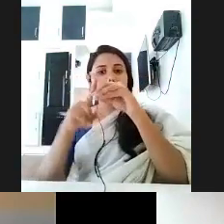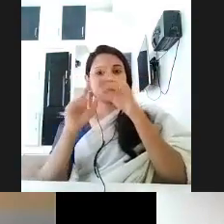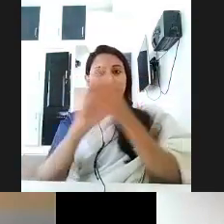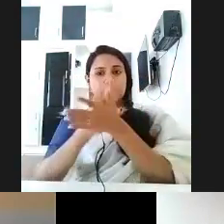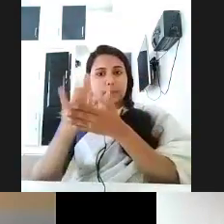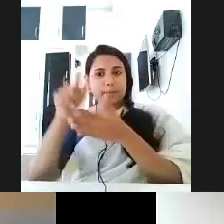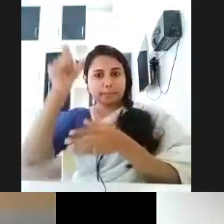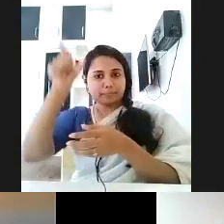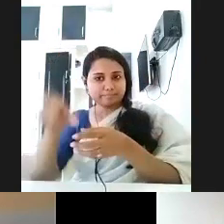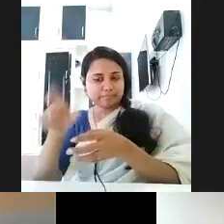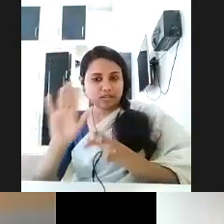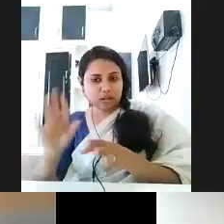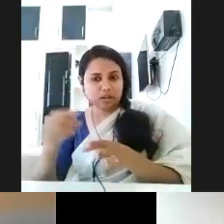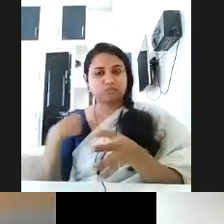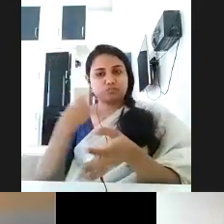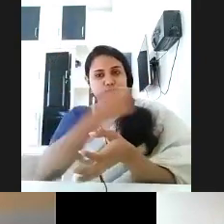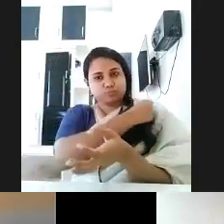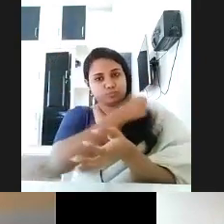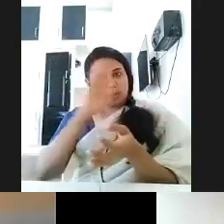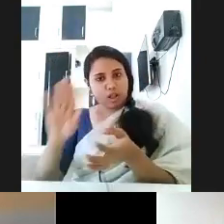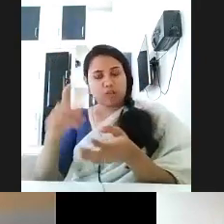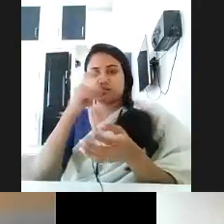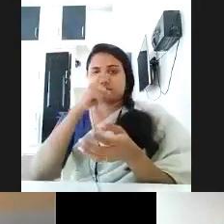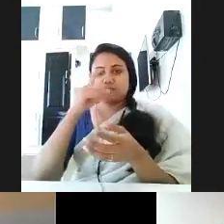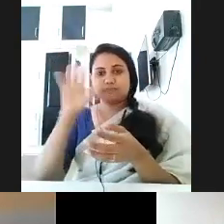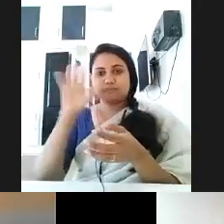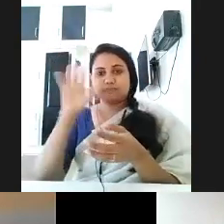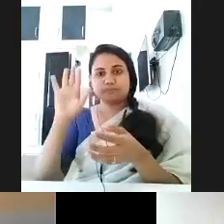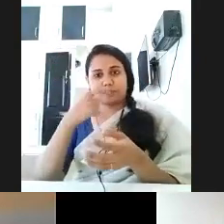സോ സാറിനെ ഒന്ന് കാണിക്കേണ്ടത് നല്ലതായിരിക്കും സർ.